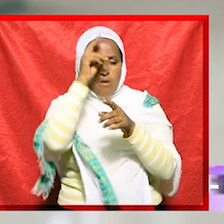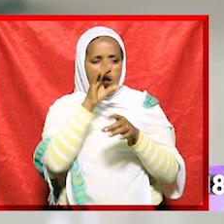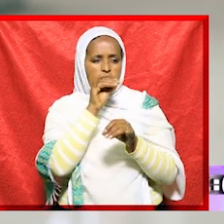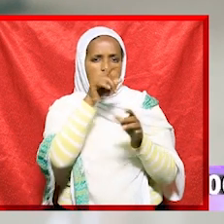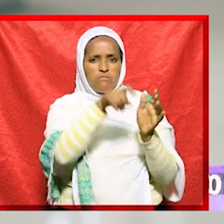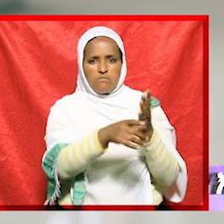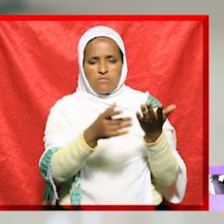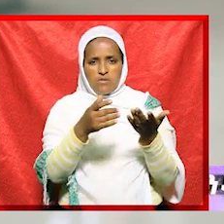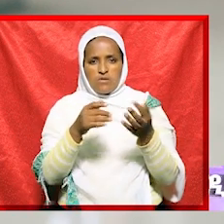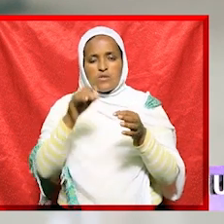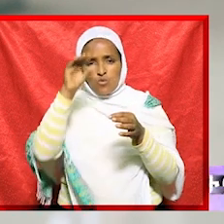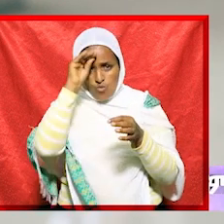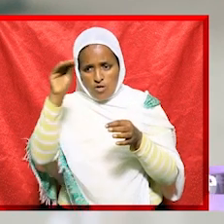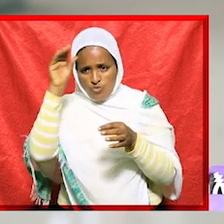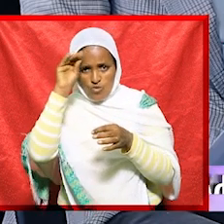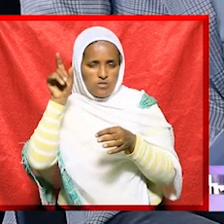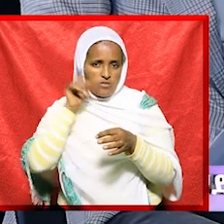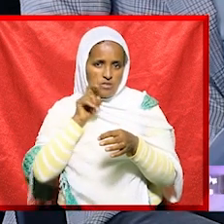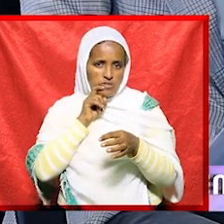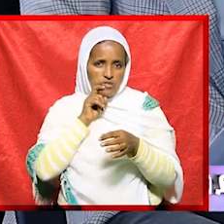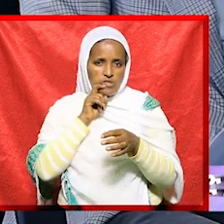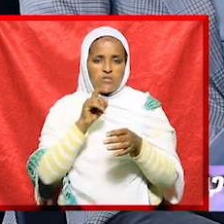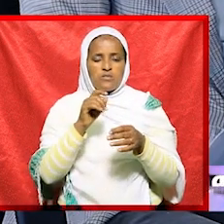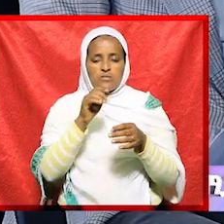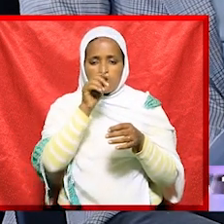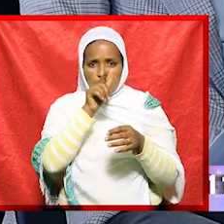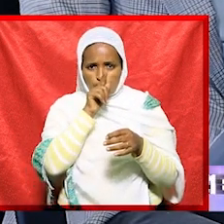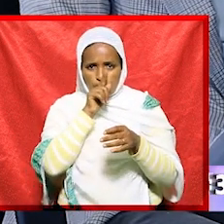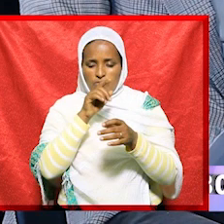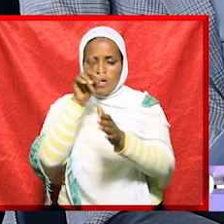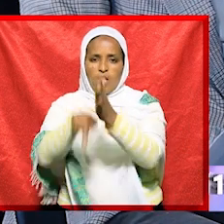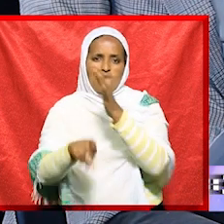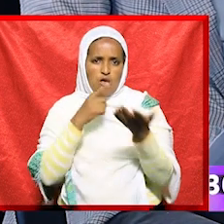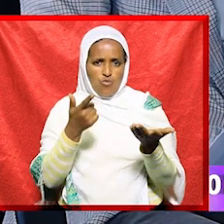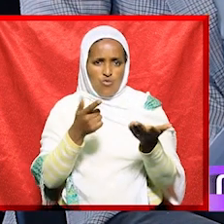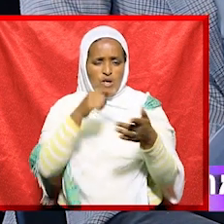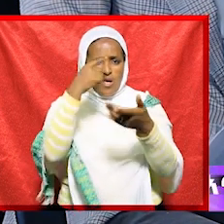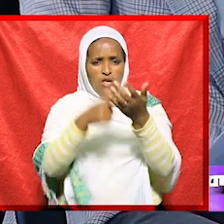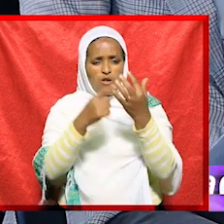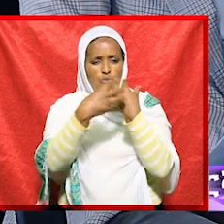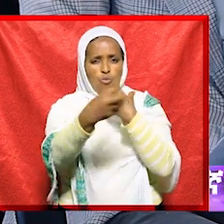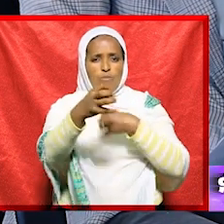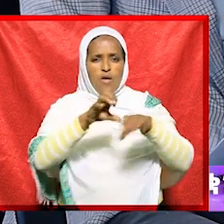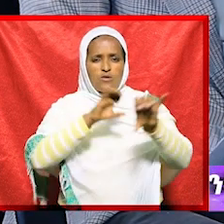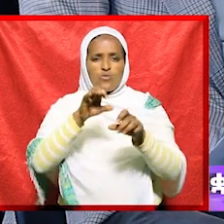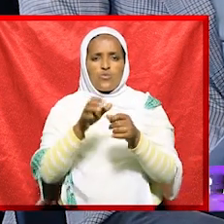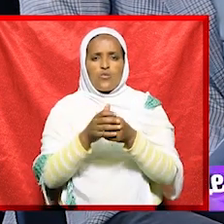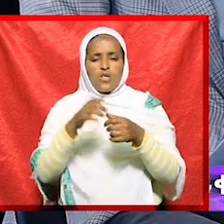ነው የሚባለው። ግብረ ሰዶም ማለት ድምጽ አልባ ገዳይ ወይንም ሳይለንት ኪለር ነው። ይሄን ኮፒ